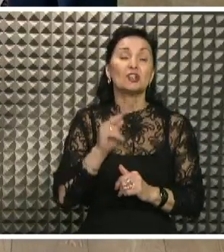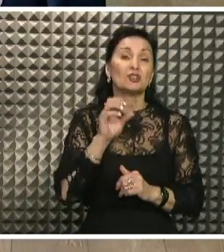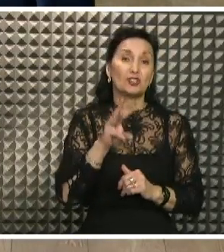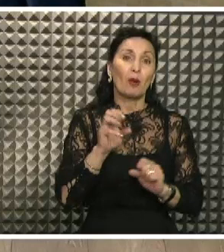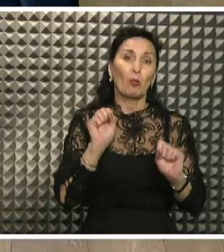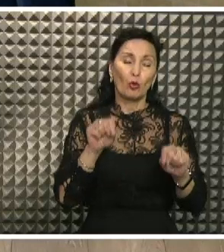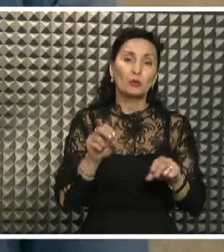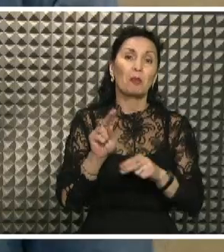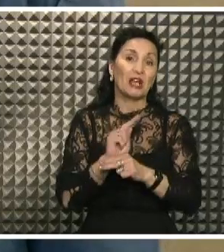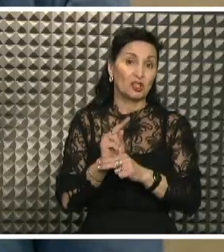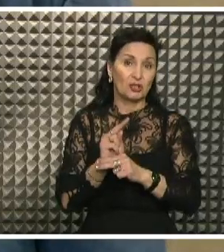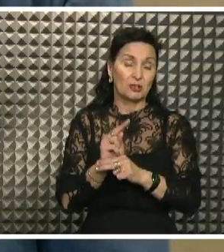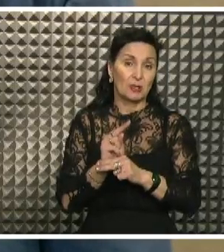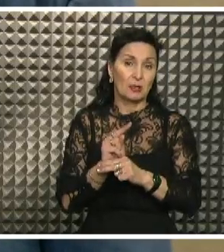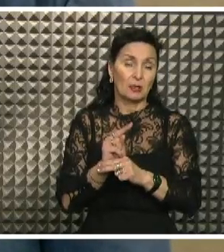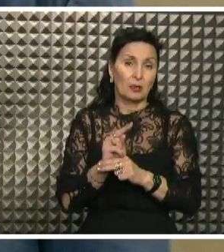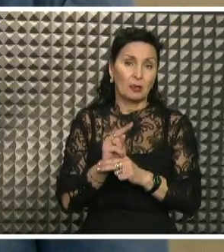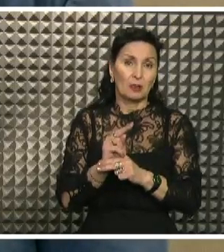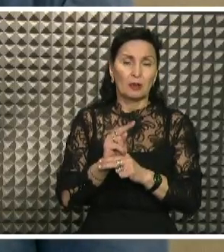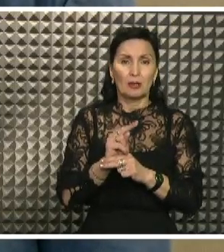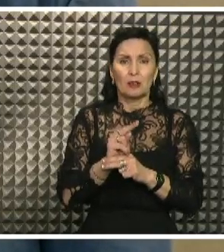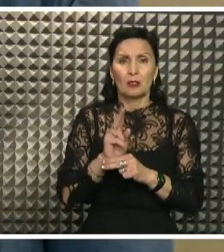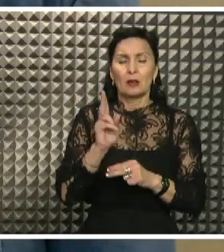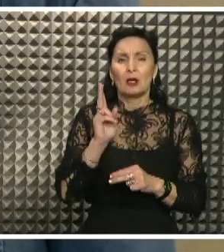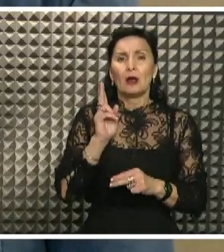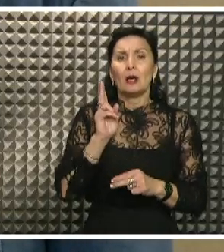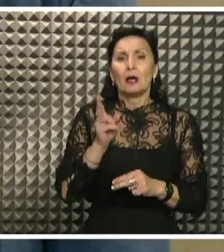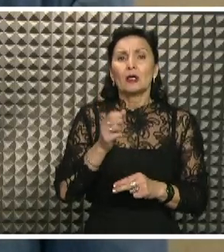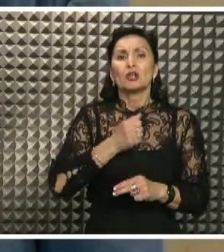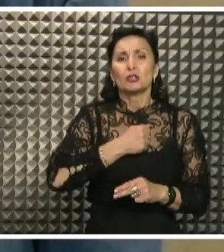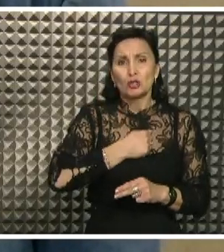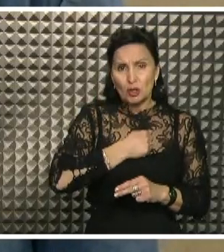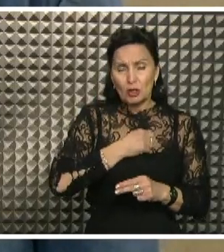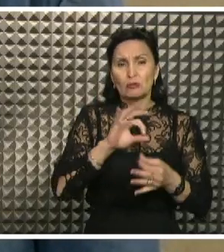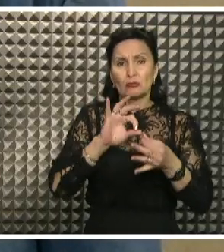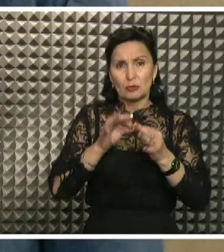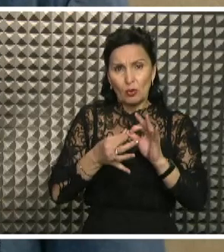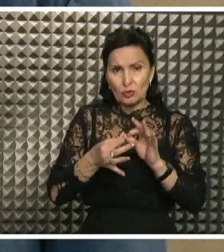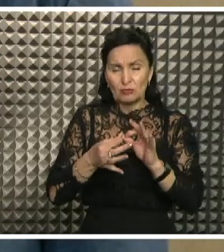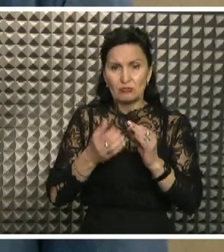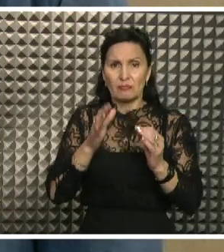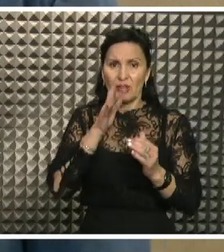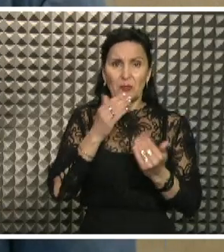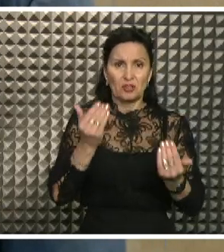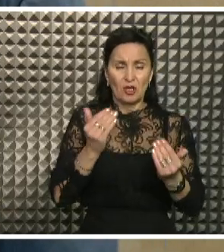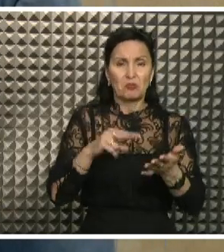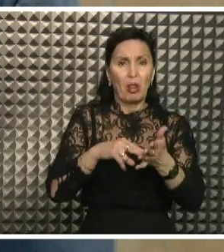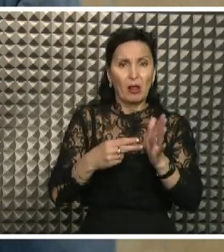может полечиться? Ну, да, к сожалению, пока ждем на сегодняшний день, да, плановых нет операций.